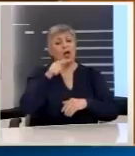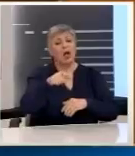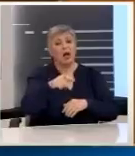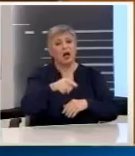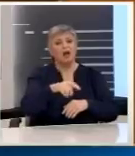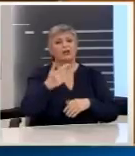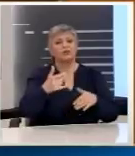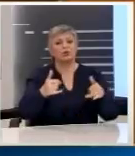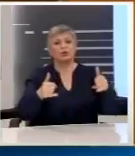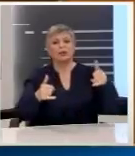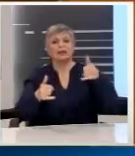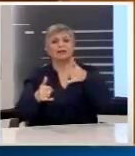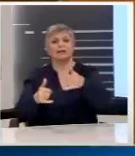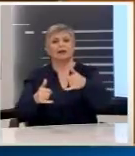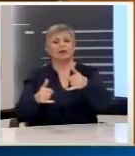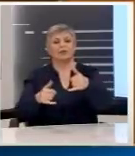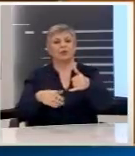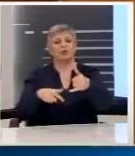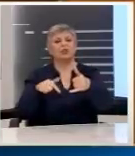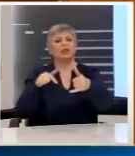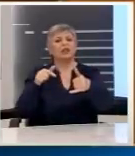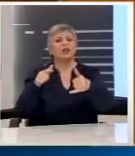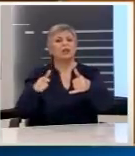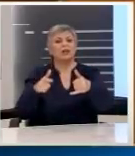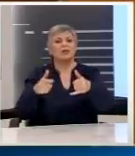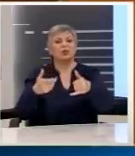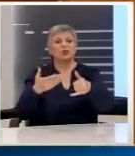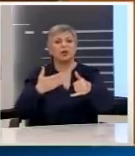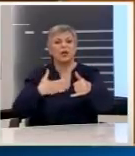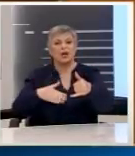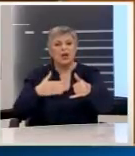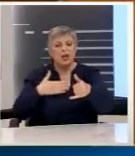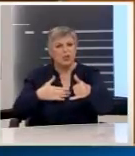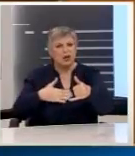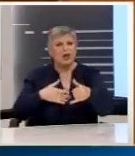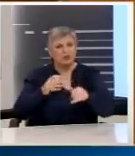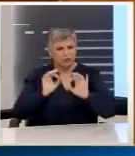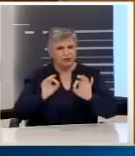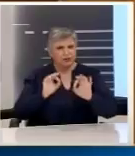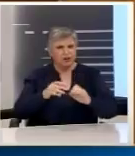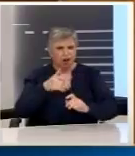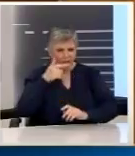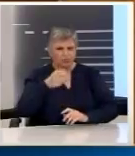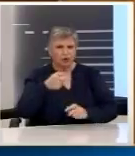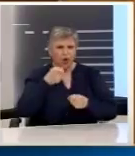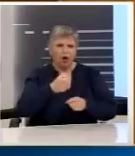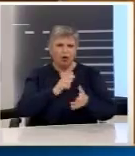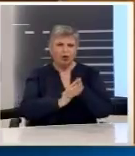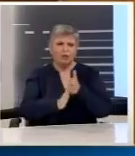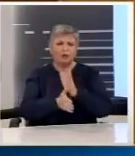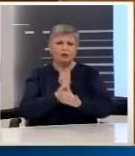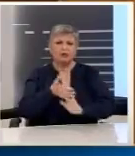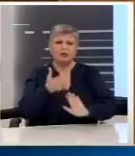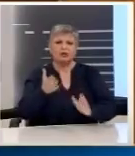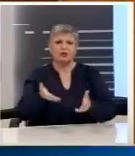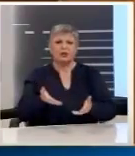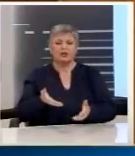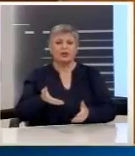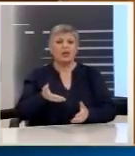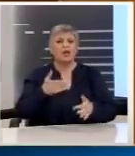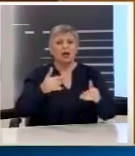για να αναδείξει ένα θέμα του κοινού ποινικού εγκλήματος και τον κατηγορείτε γιατί έκανε